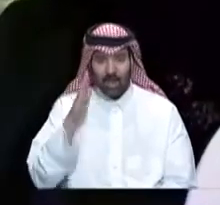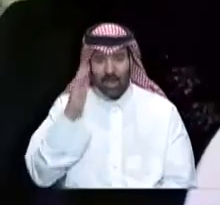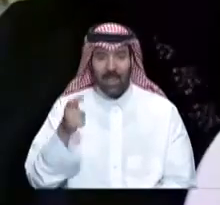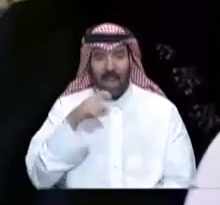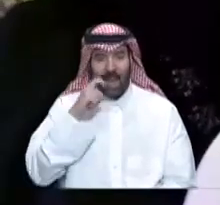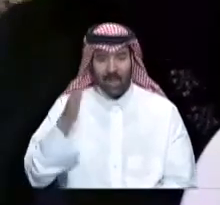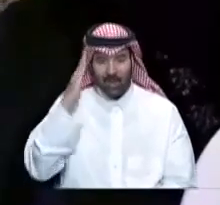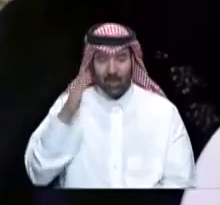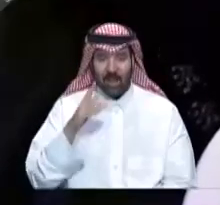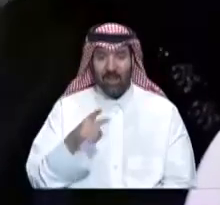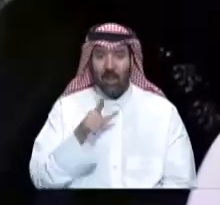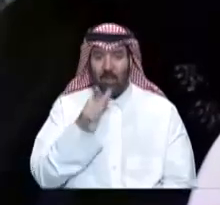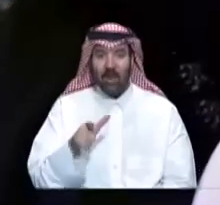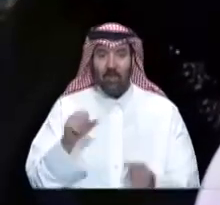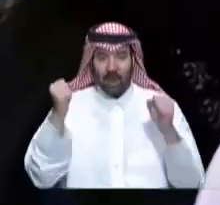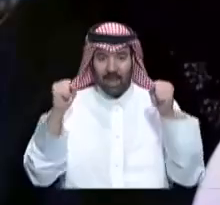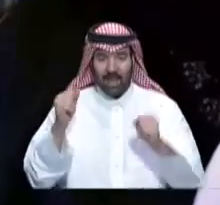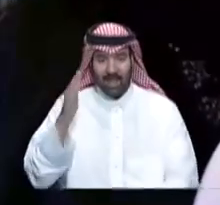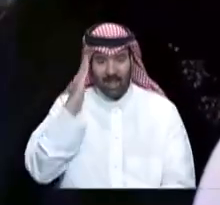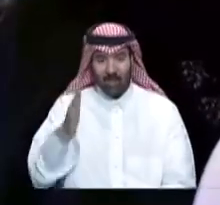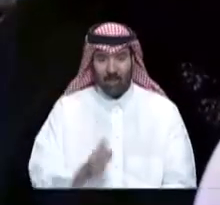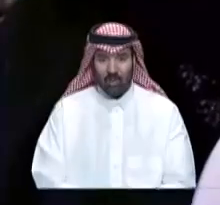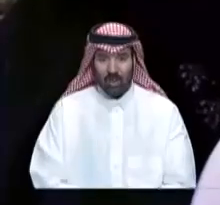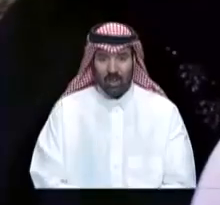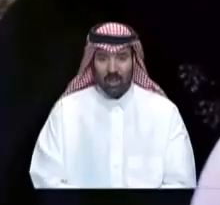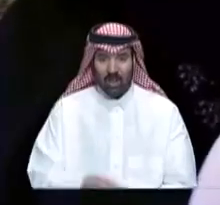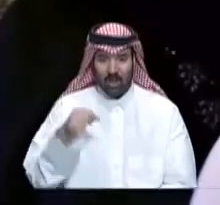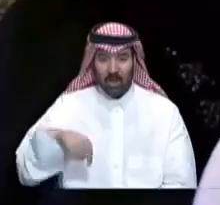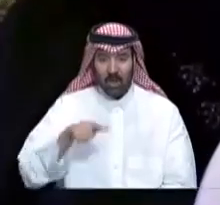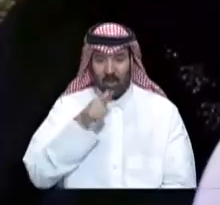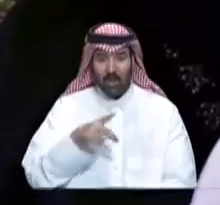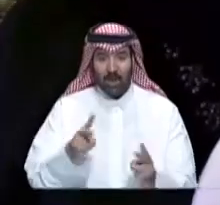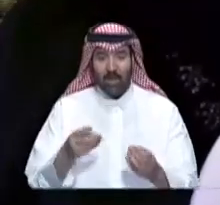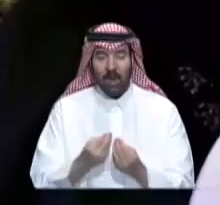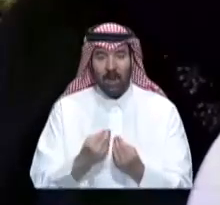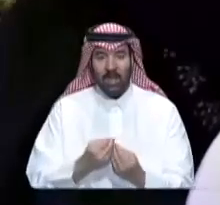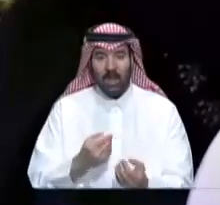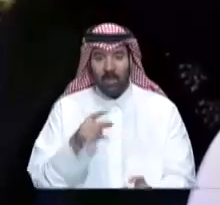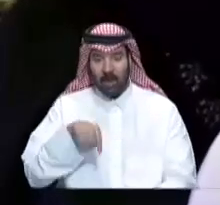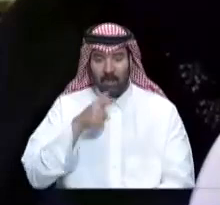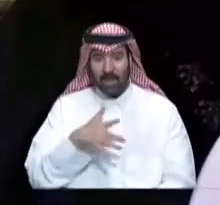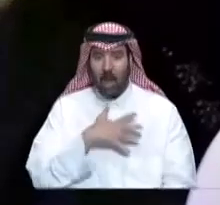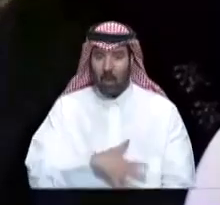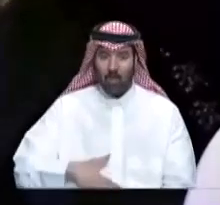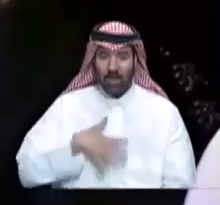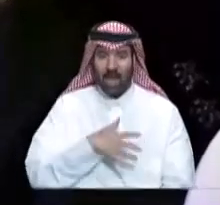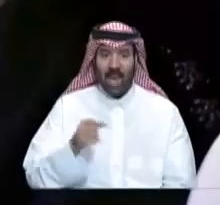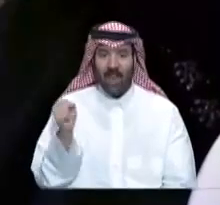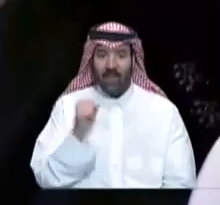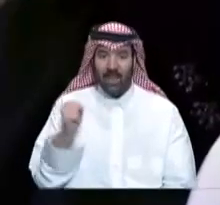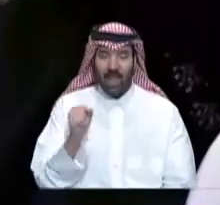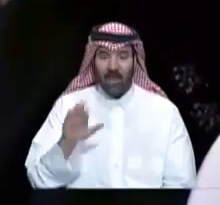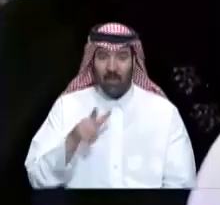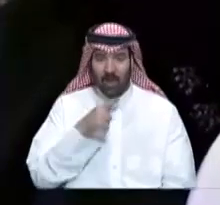من حائل والزميلة سناء الزهراني من الطائف، فقد بادلتمونا هذه المشاعر هنا في